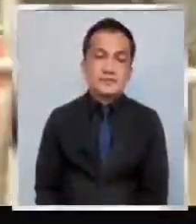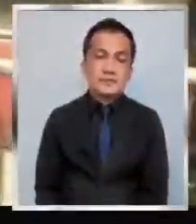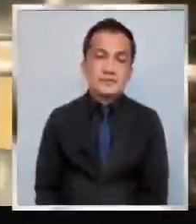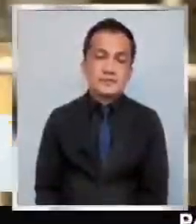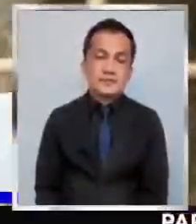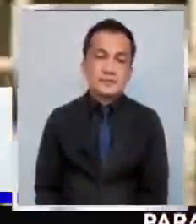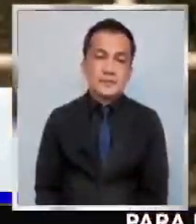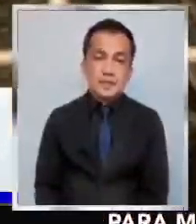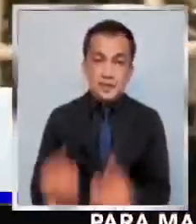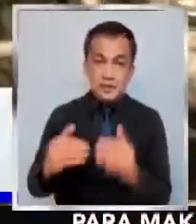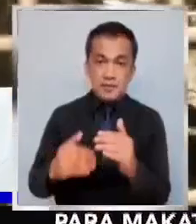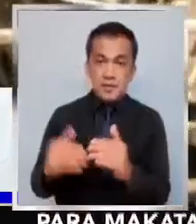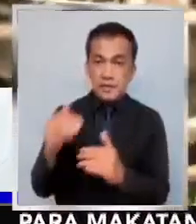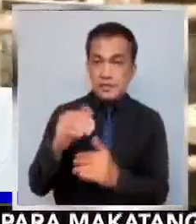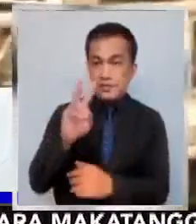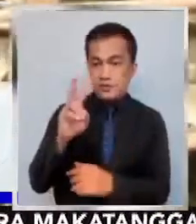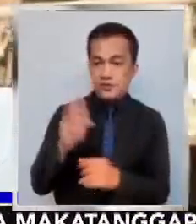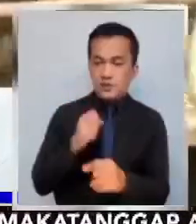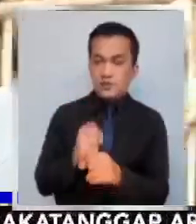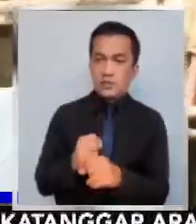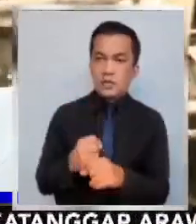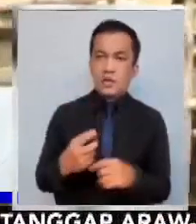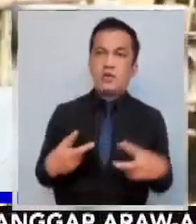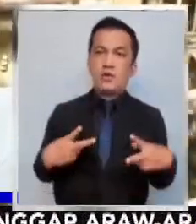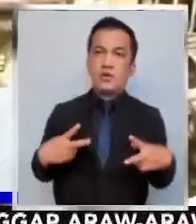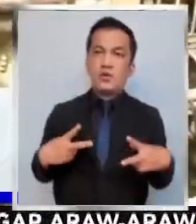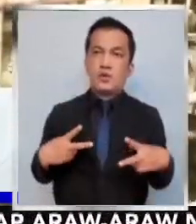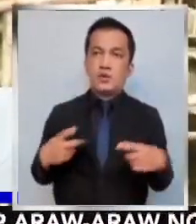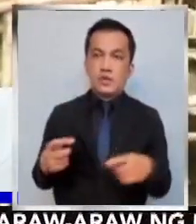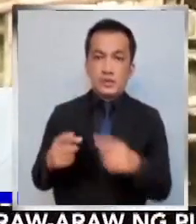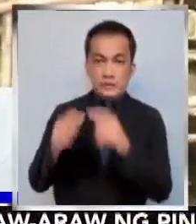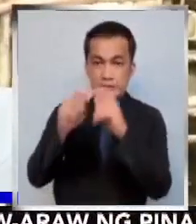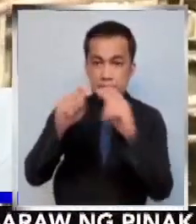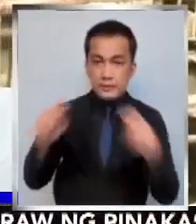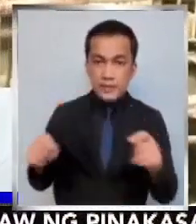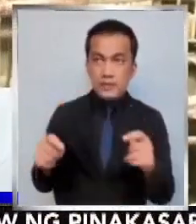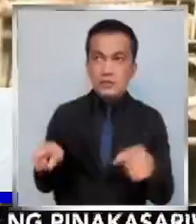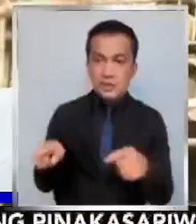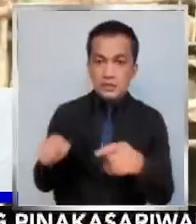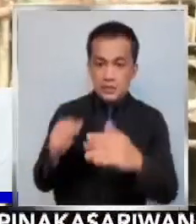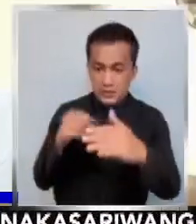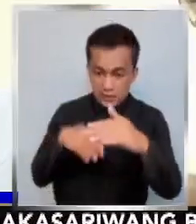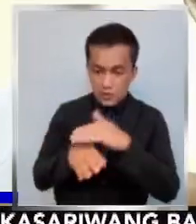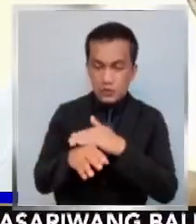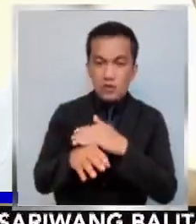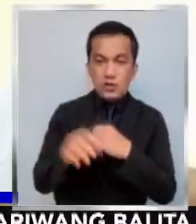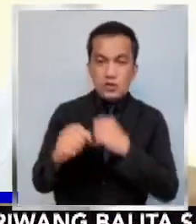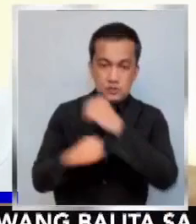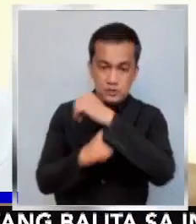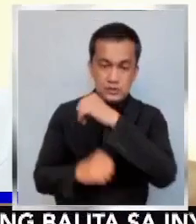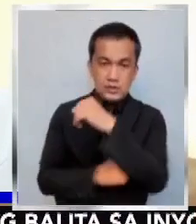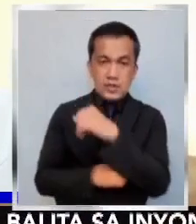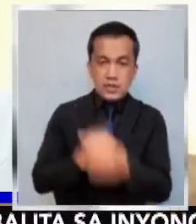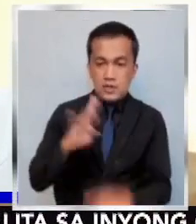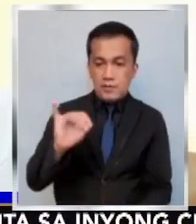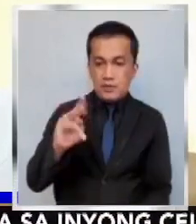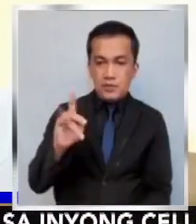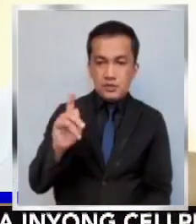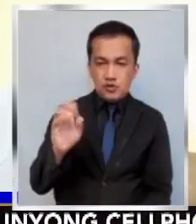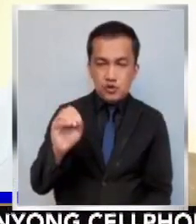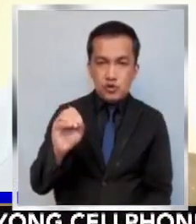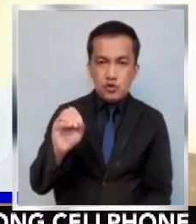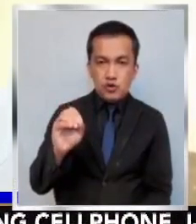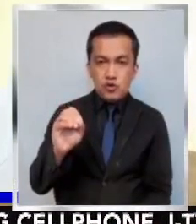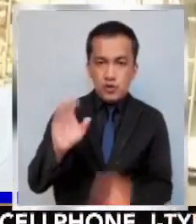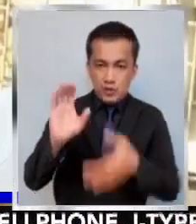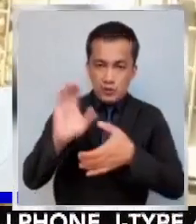Mahigit 2 taon ng bakante ang terminal ng jeep na ito sa ilalim ng Tulay sa Balumbato, Caloocan. Kandado na ang opisina ng samahan